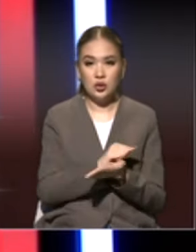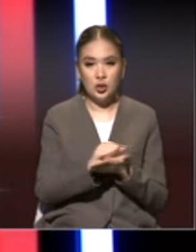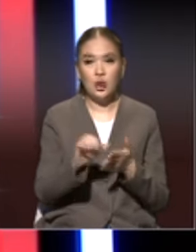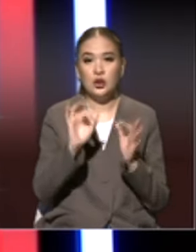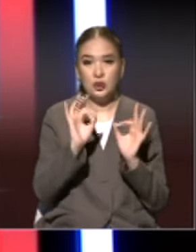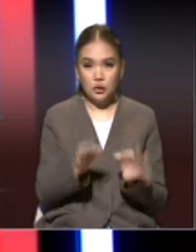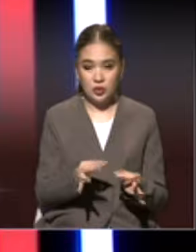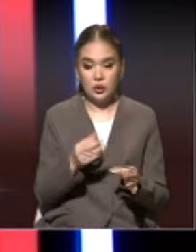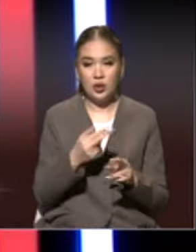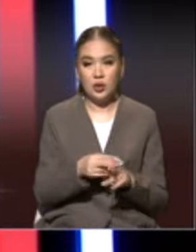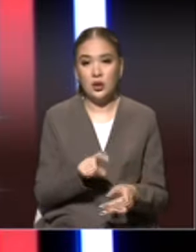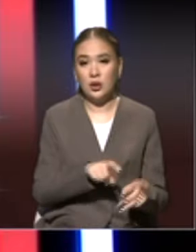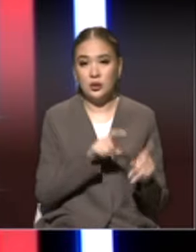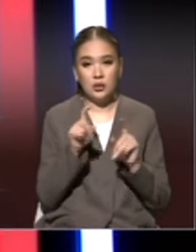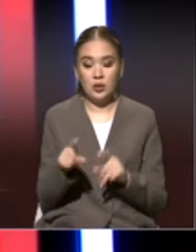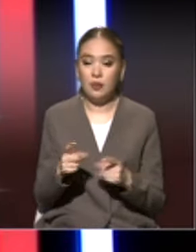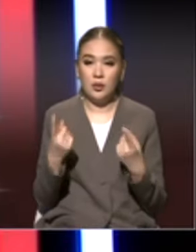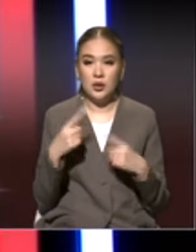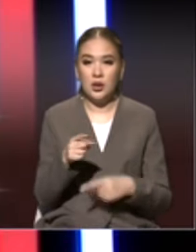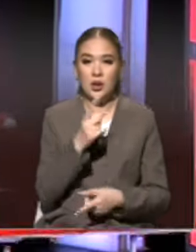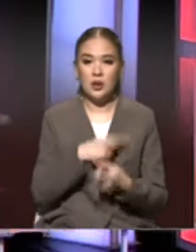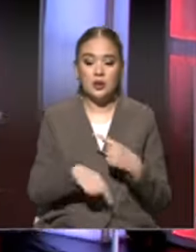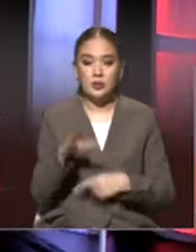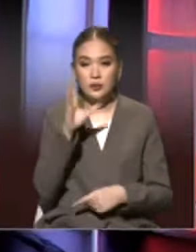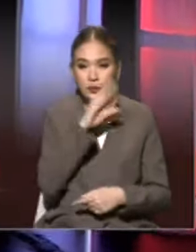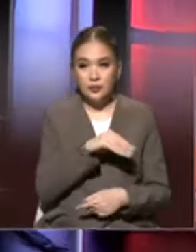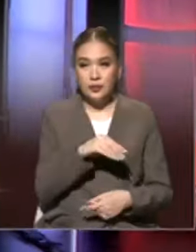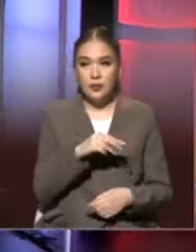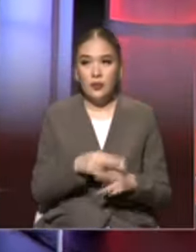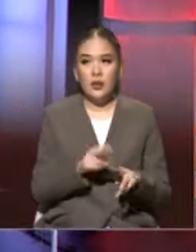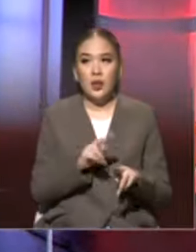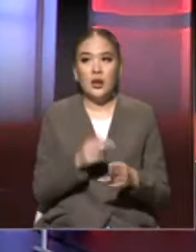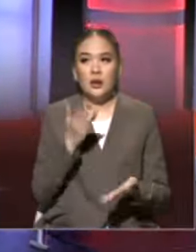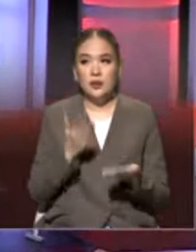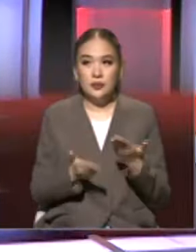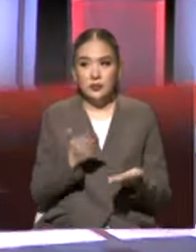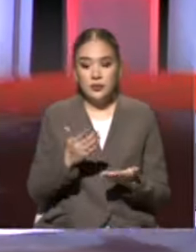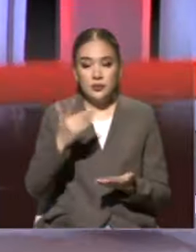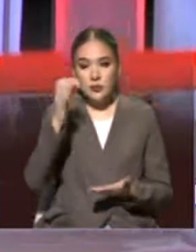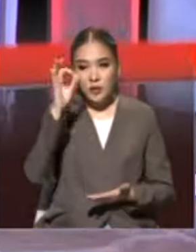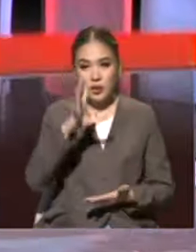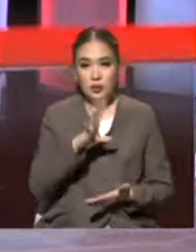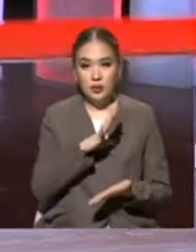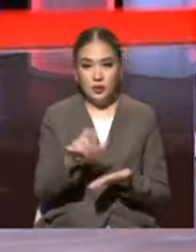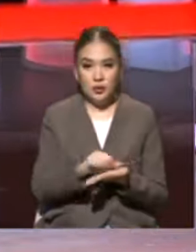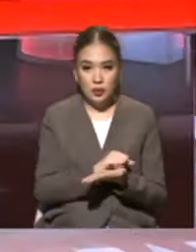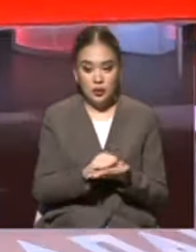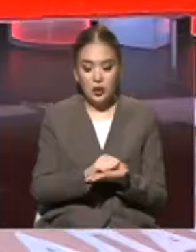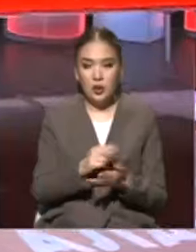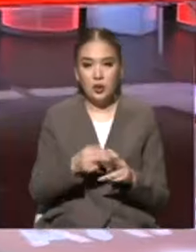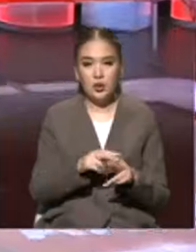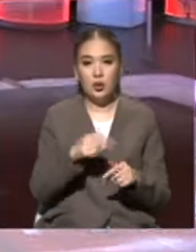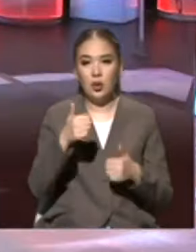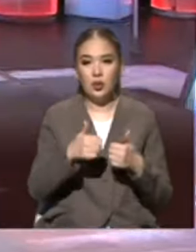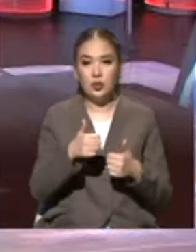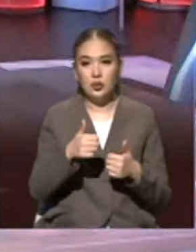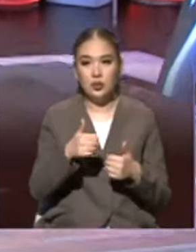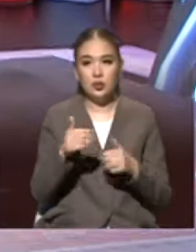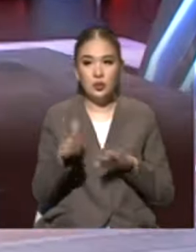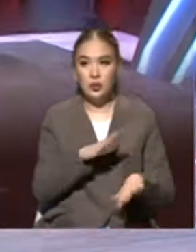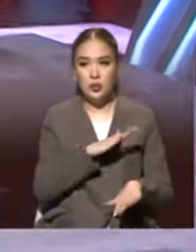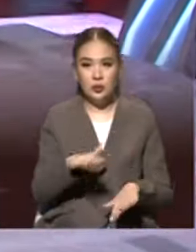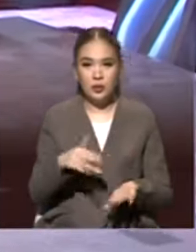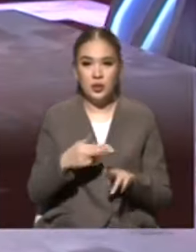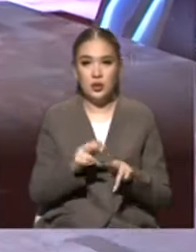конкурс өтпеді деп танылады және конкурсты қайта өткізу қажет. Егер тағы да тек бір өнім берушінің құжаттары дұрыс болса, конкурс өтпеді деп танылады және мемлекеттік орган